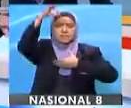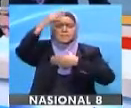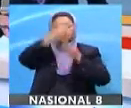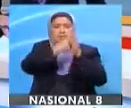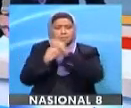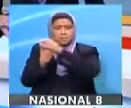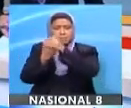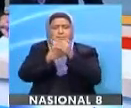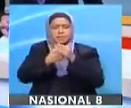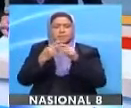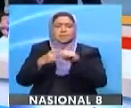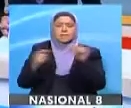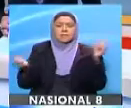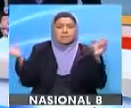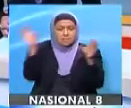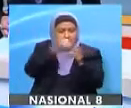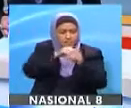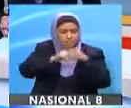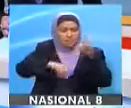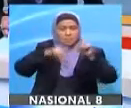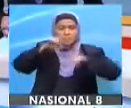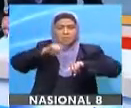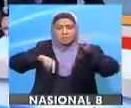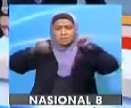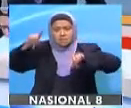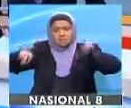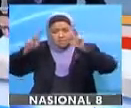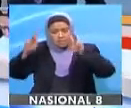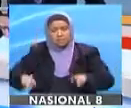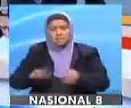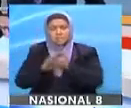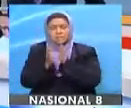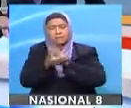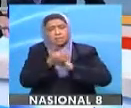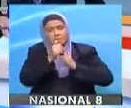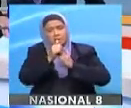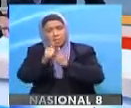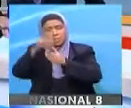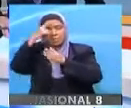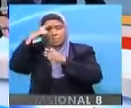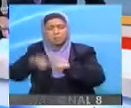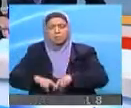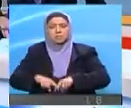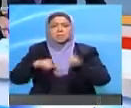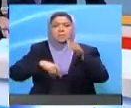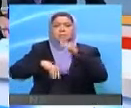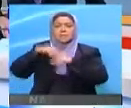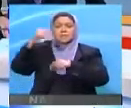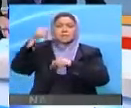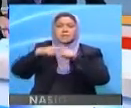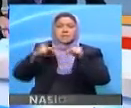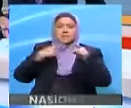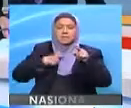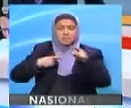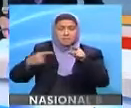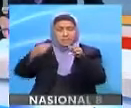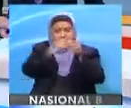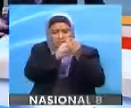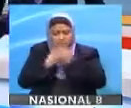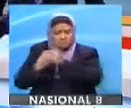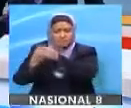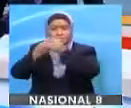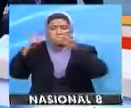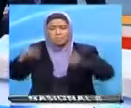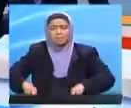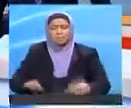kaum menjayakan program tersebut boleh menjadi tunjang melahirkan keharmonian dan kesepakatan rakyat mengharungi pelbagai cabaran